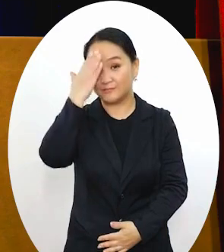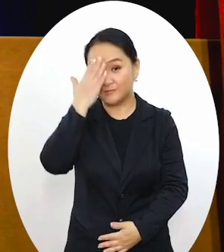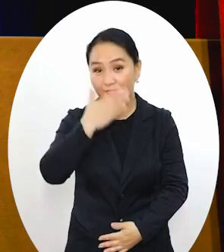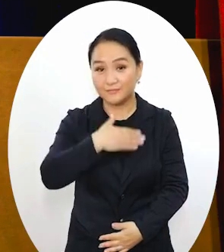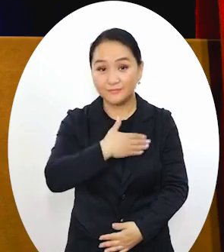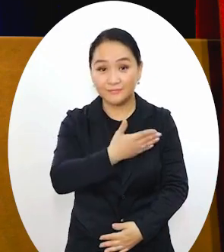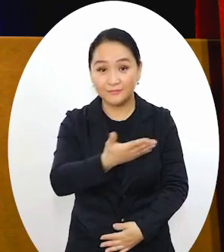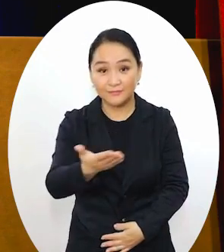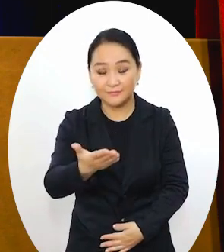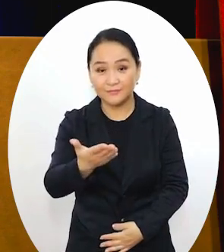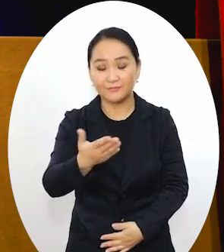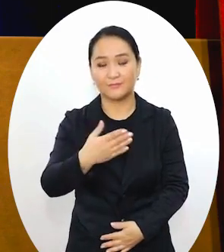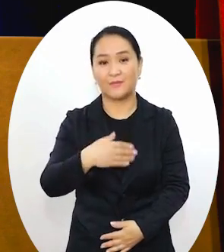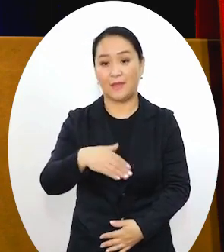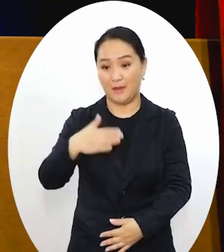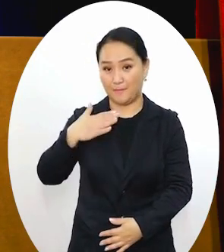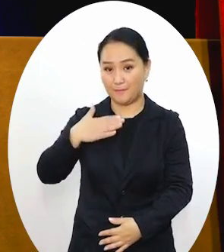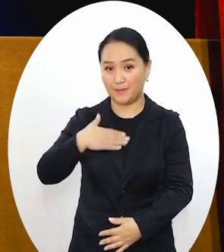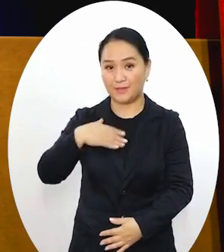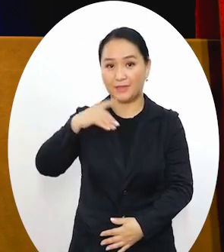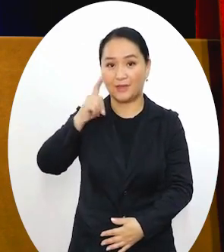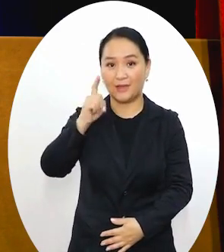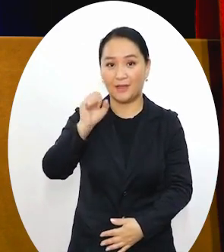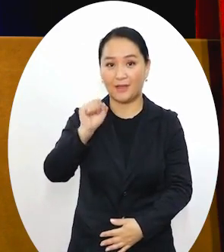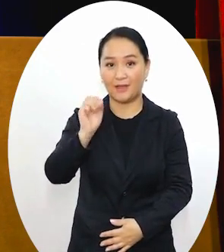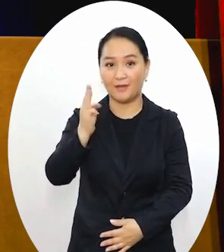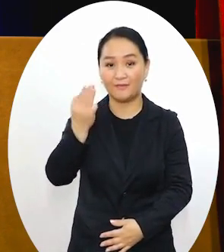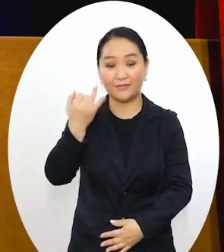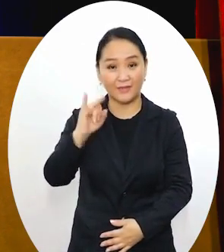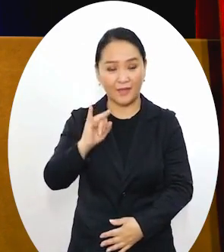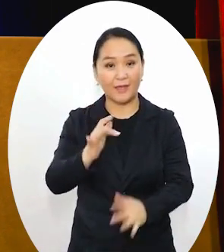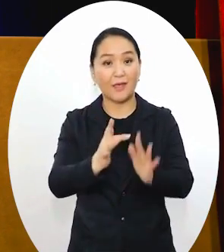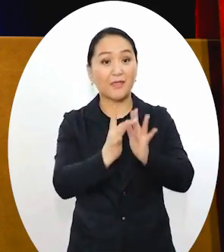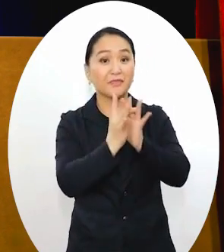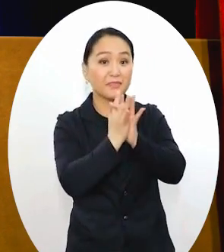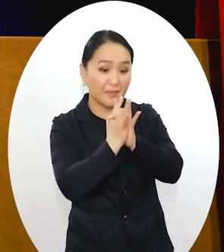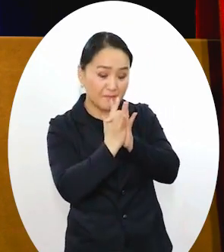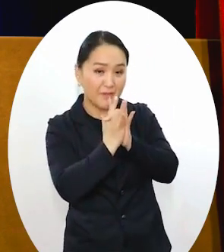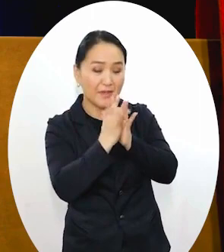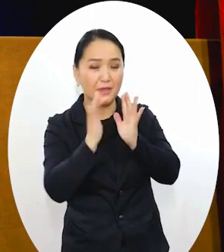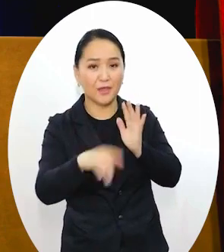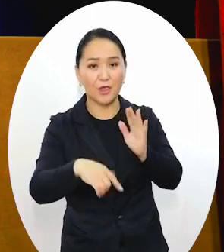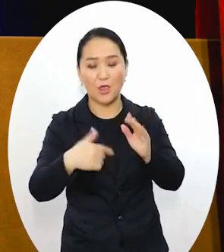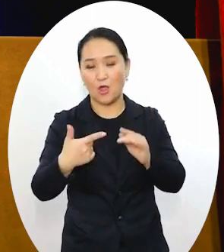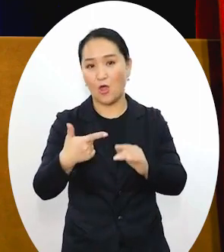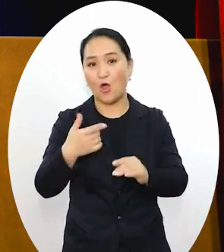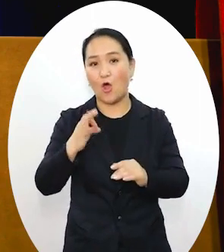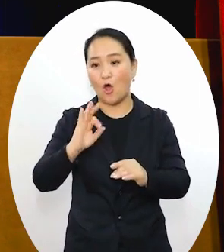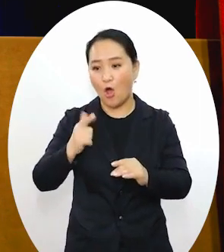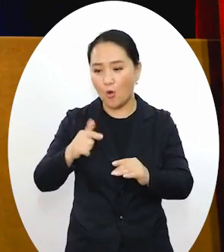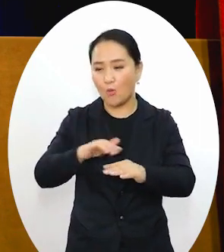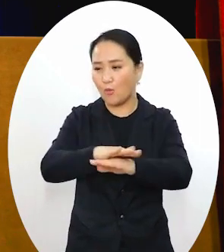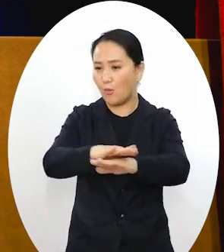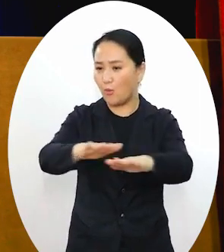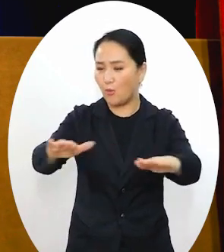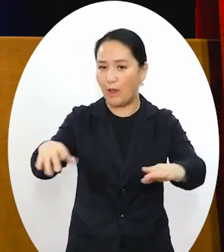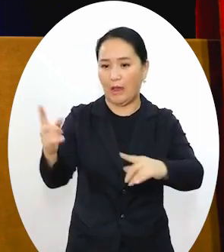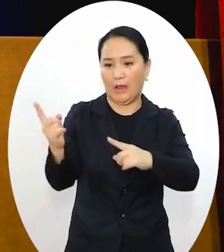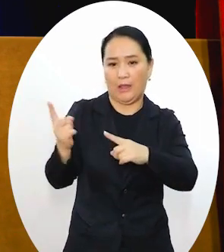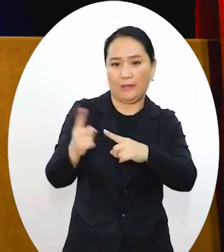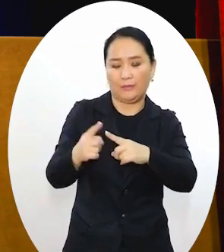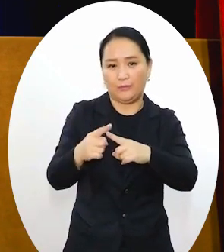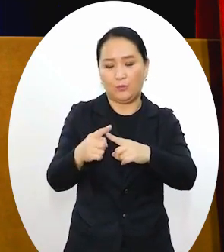сайн байцгаана уу? Намайг хавтгай тэмээ гэдэг. Би говь цөлийн хатуу ширүүнд амьдардаг